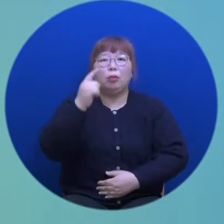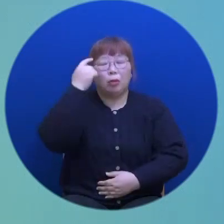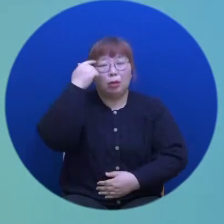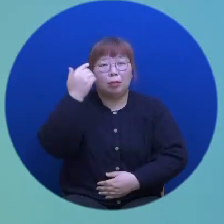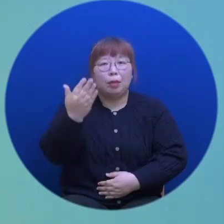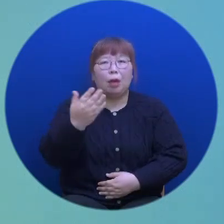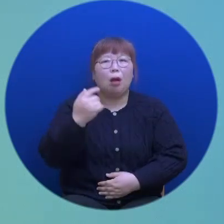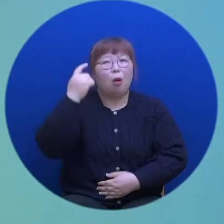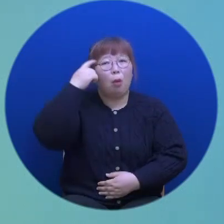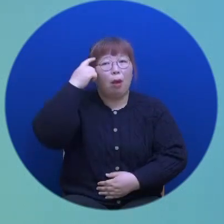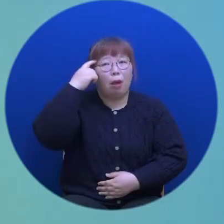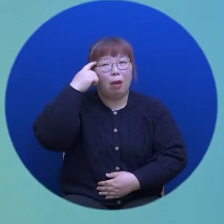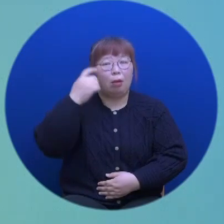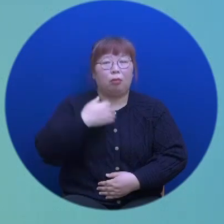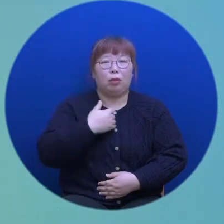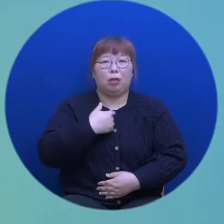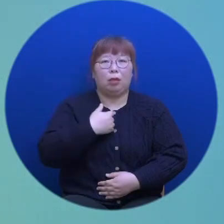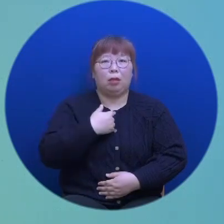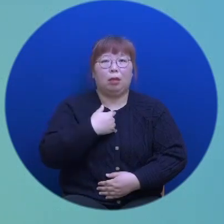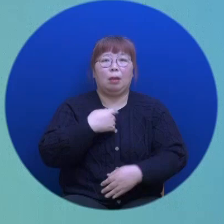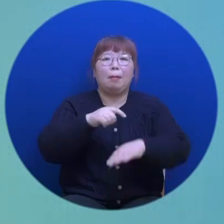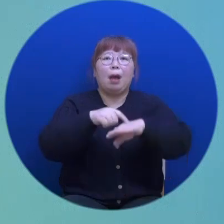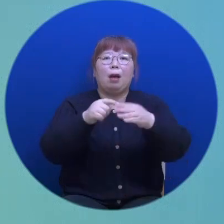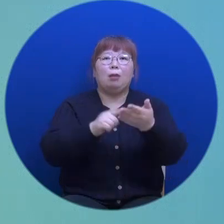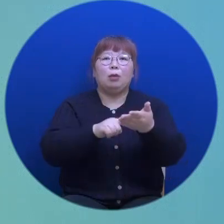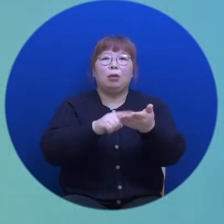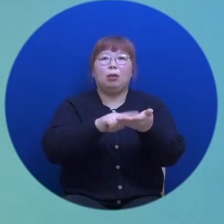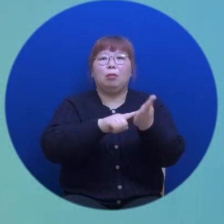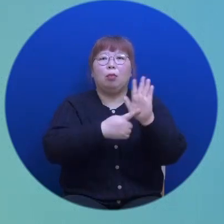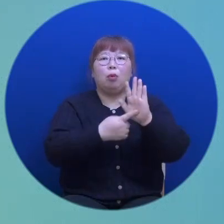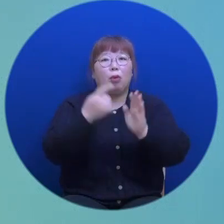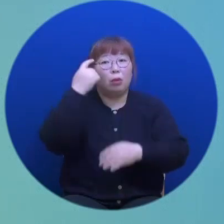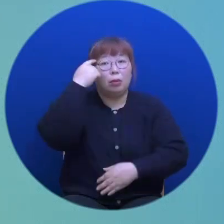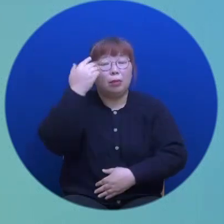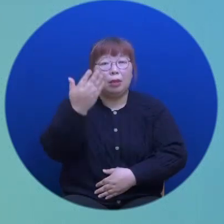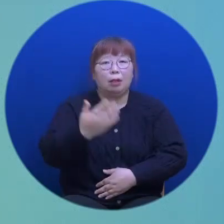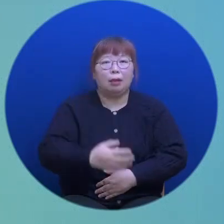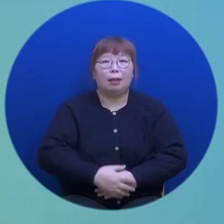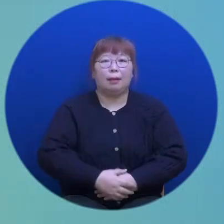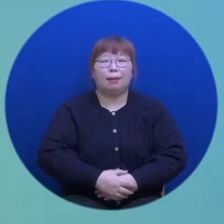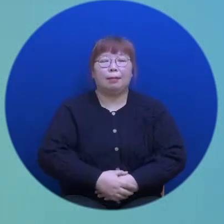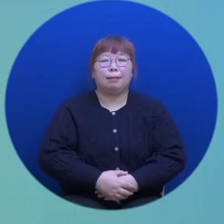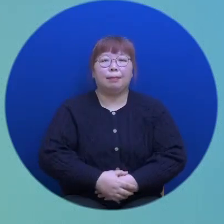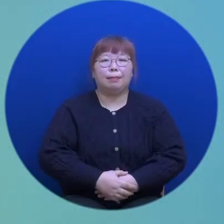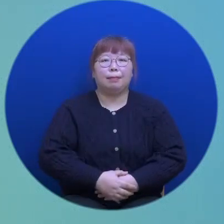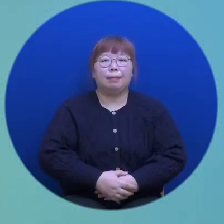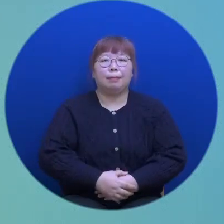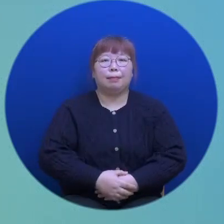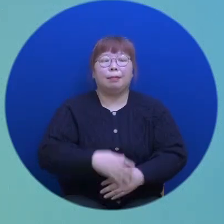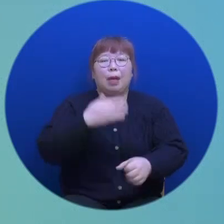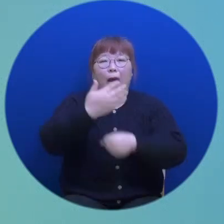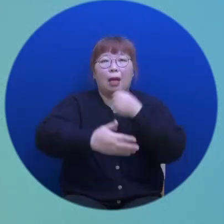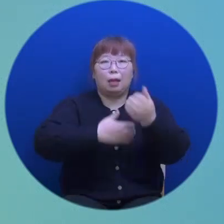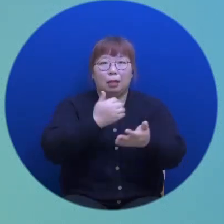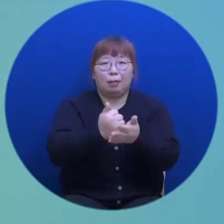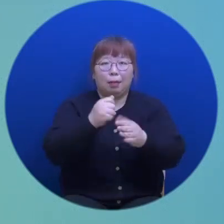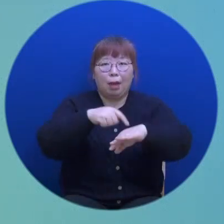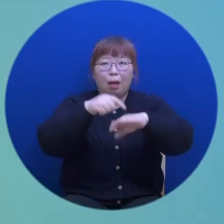왜 우리에게 이 마음을 보여주실까요? 그것은 우리가 그 하나님의